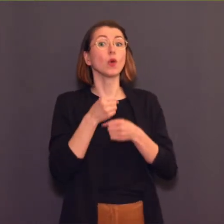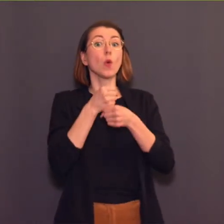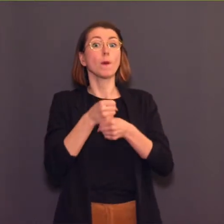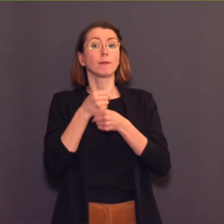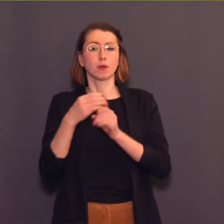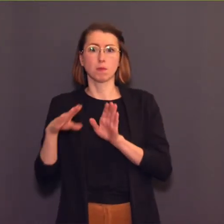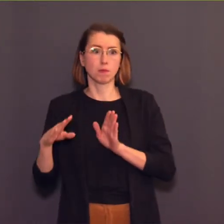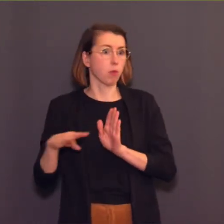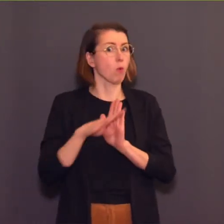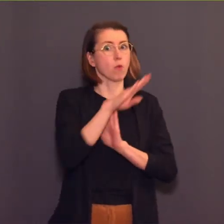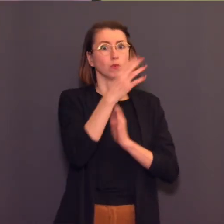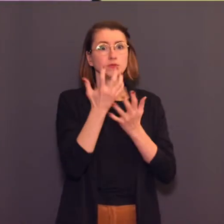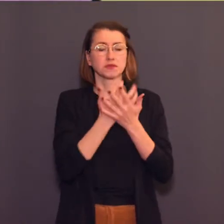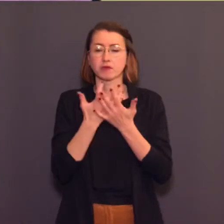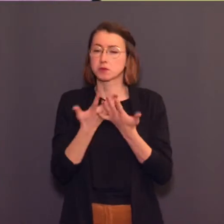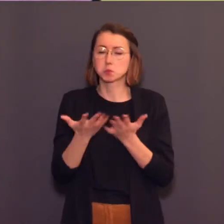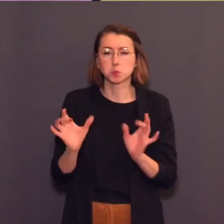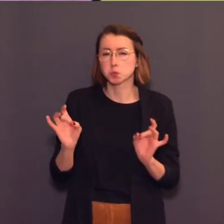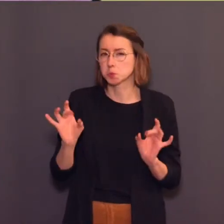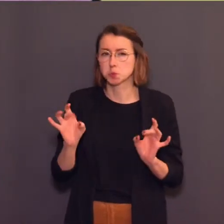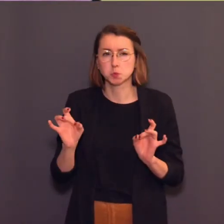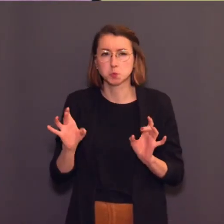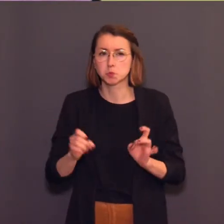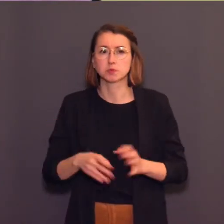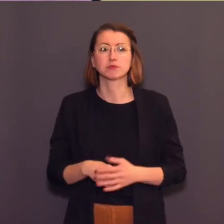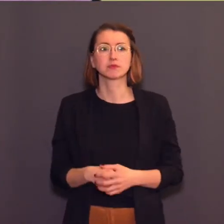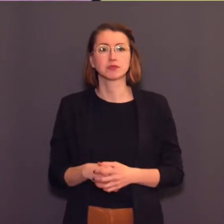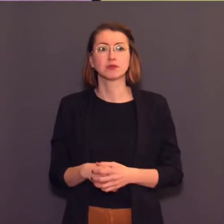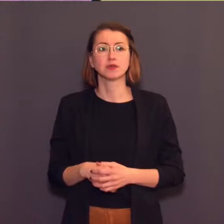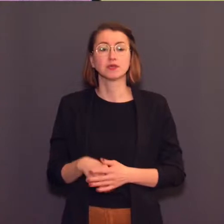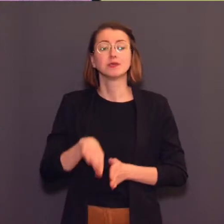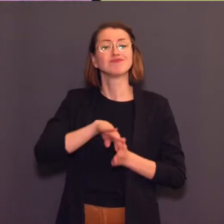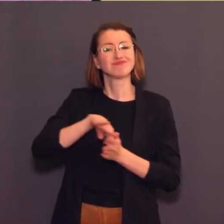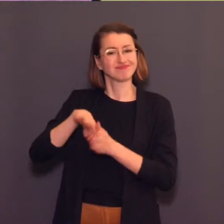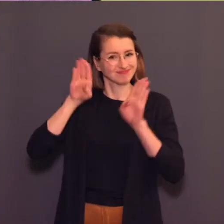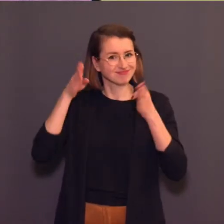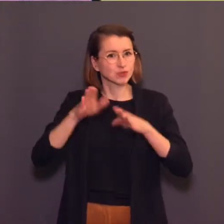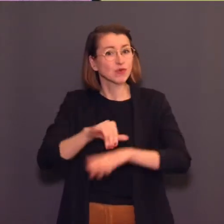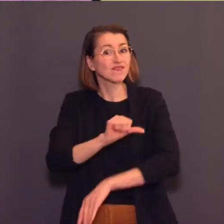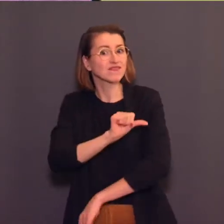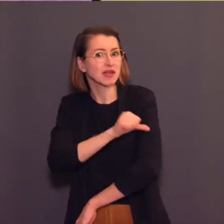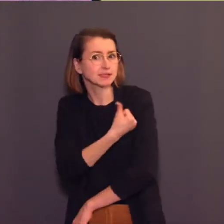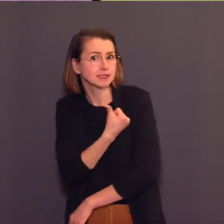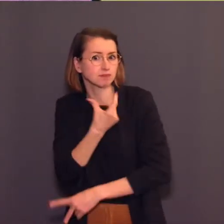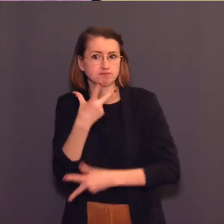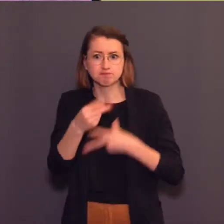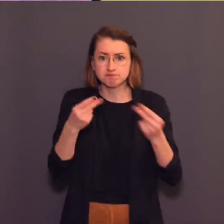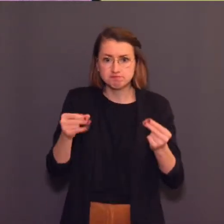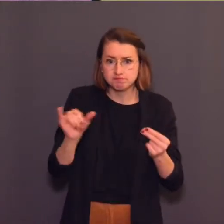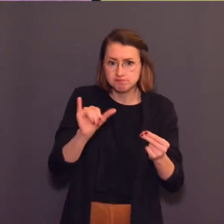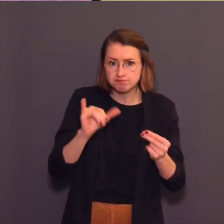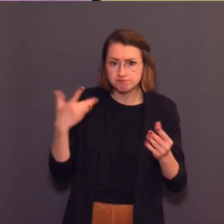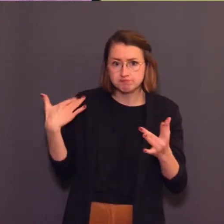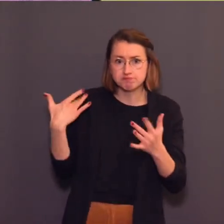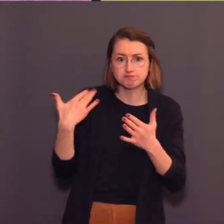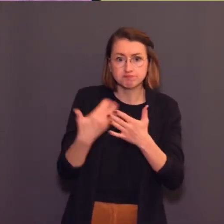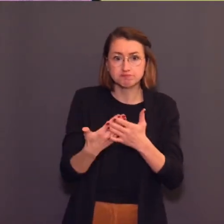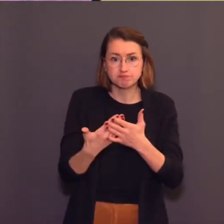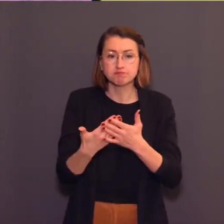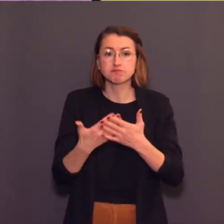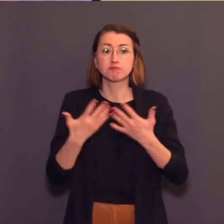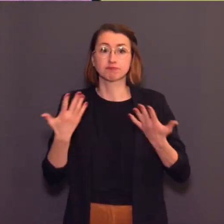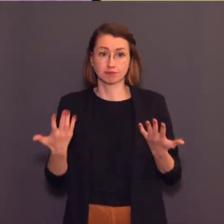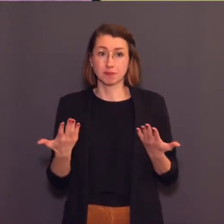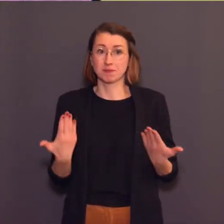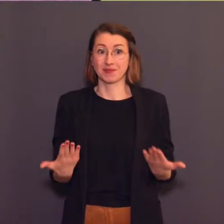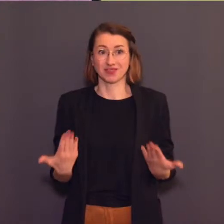décès. Un point sur la vaccination. Nous avons dépassé les 50%, en l'occurrence 54% des